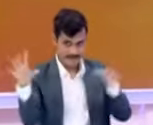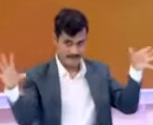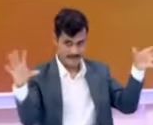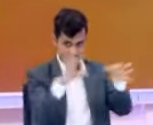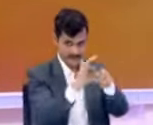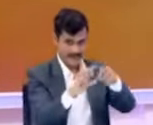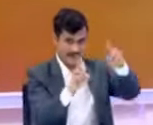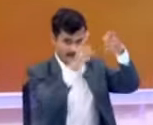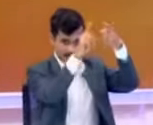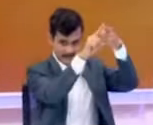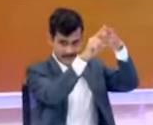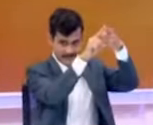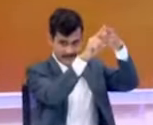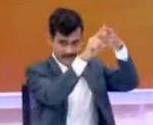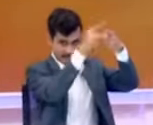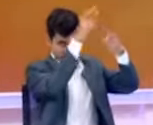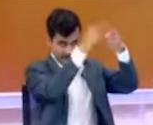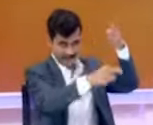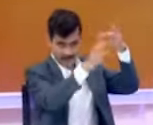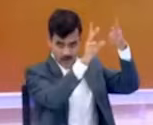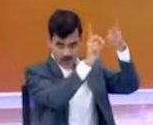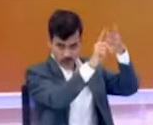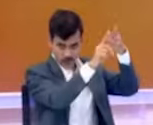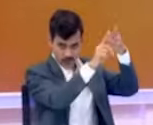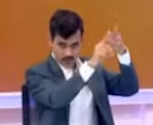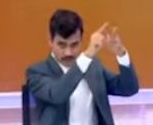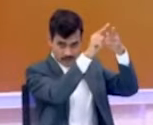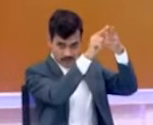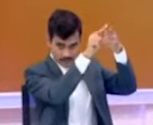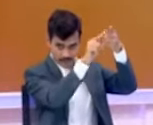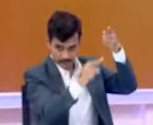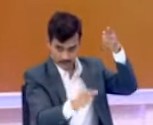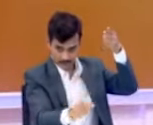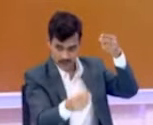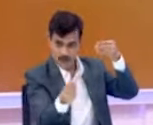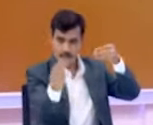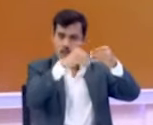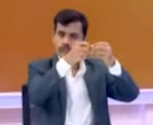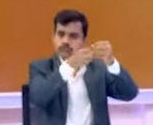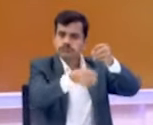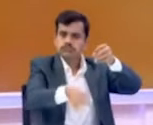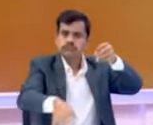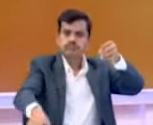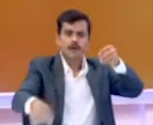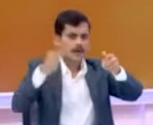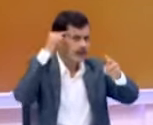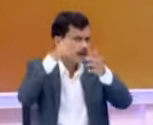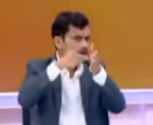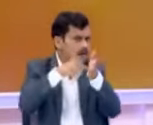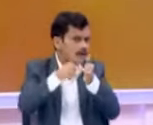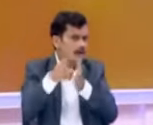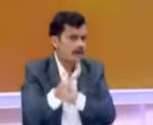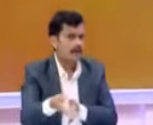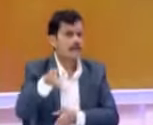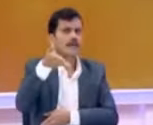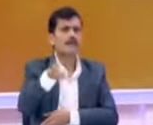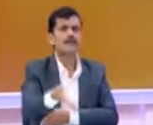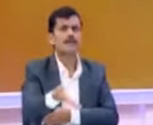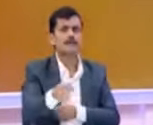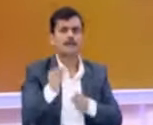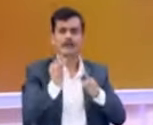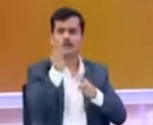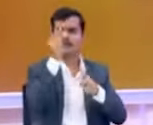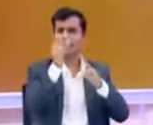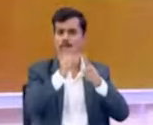एक ये दूसरी लाइन है, ये वाली लाइन दूसरी, और अब इसका एक्सटेंशन आज अप्रूव हुआ है, जिससे पुणे